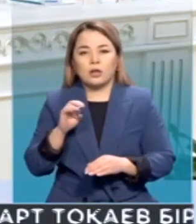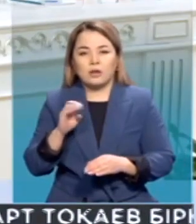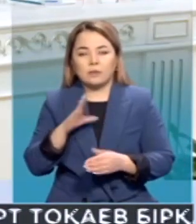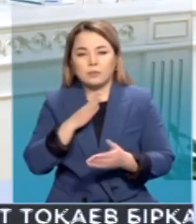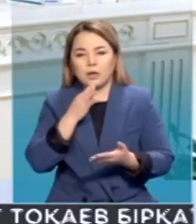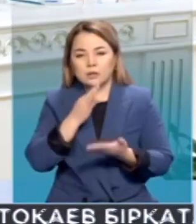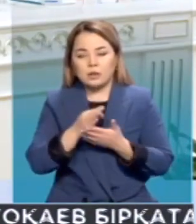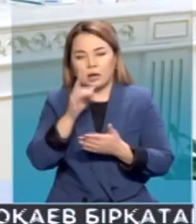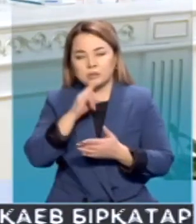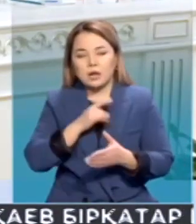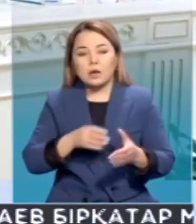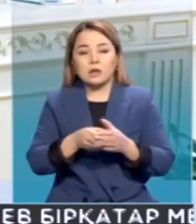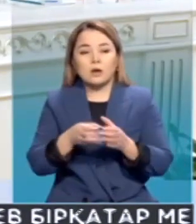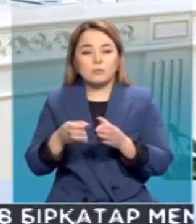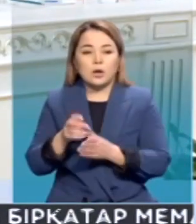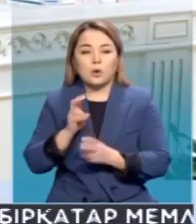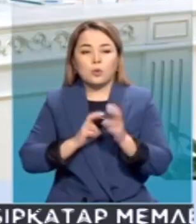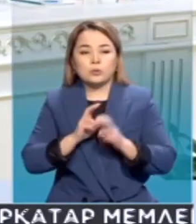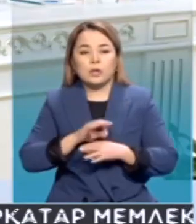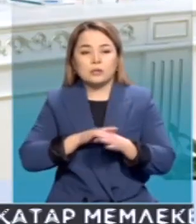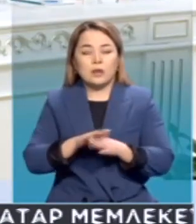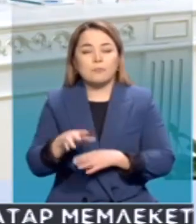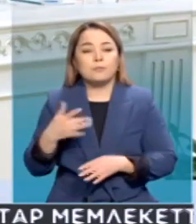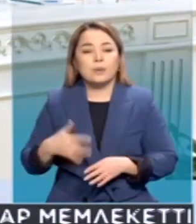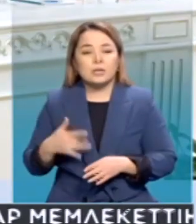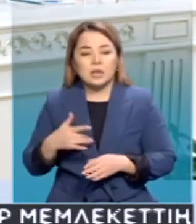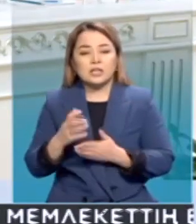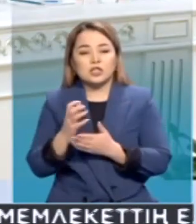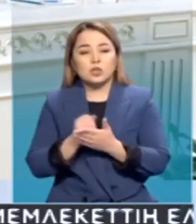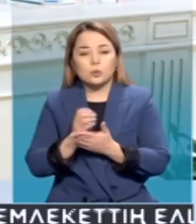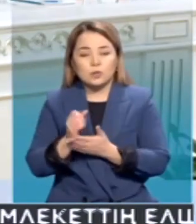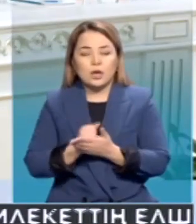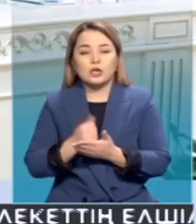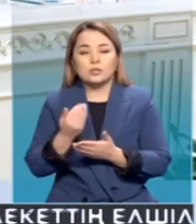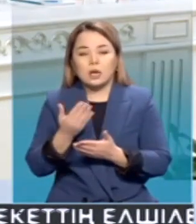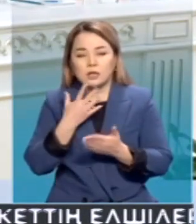Қазақстан компаниялары мен өнеркәсіп өнімдері, минералды ресурстар